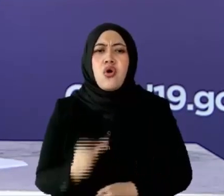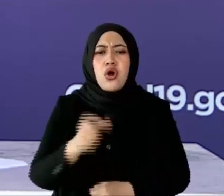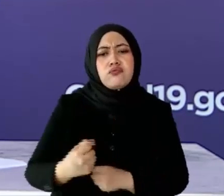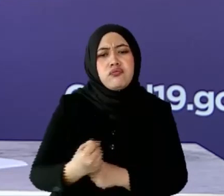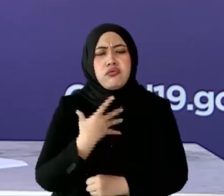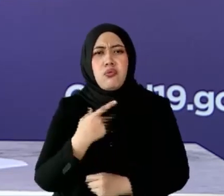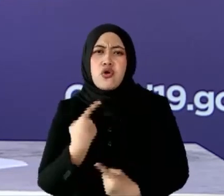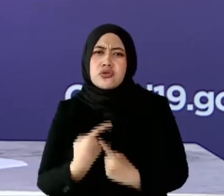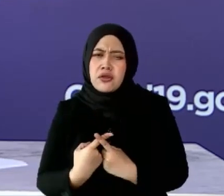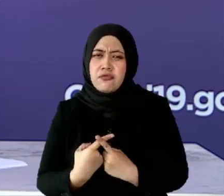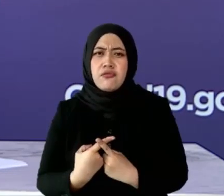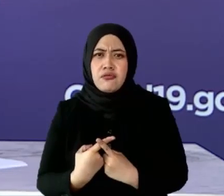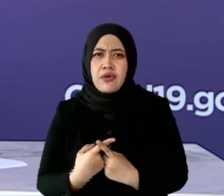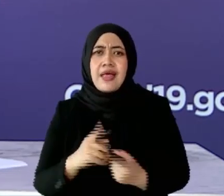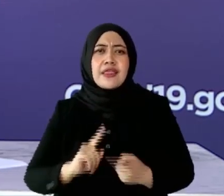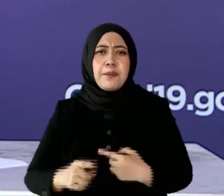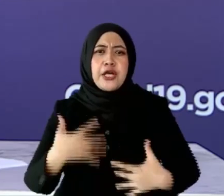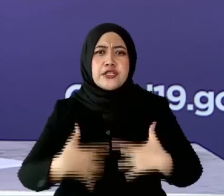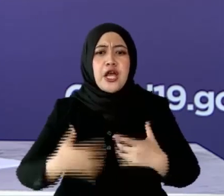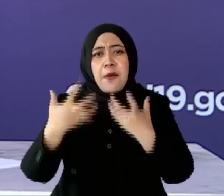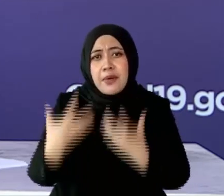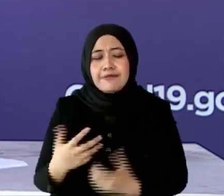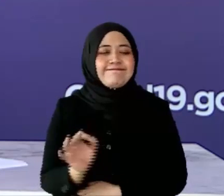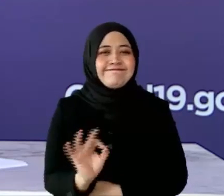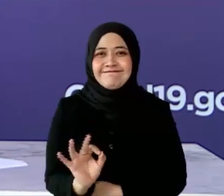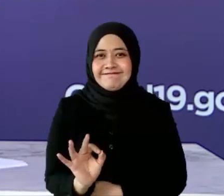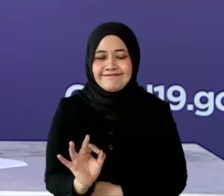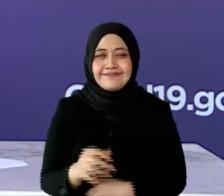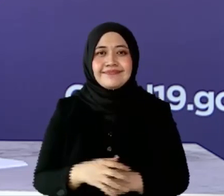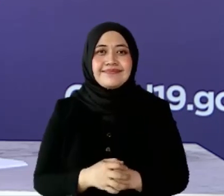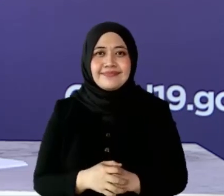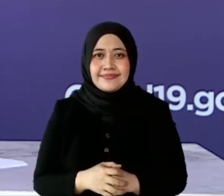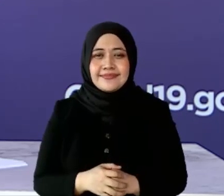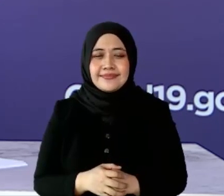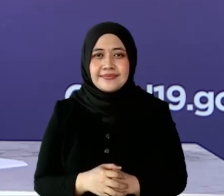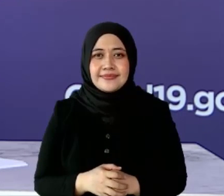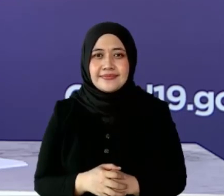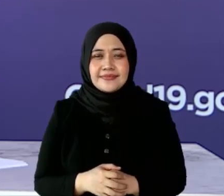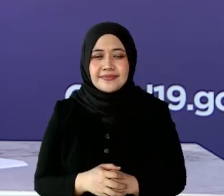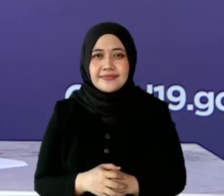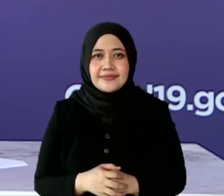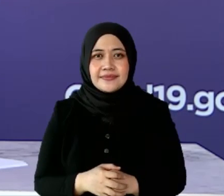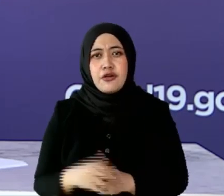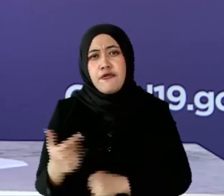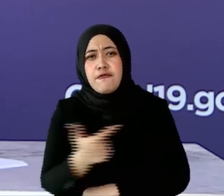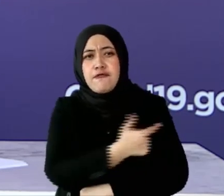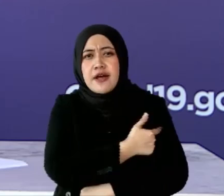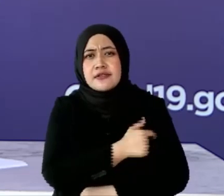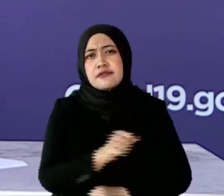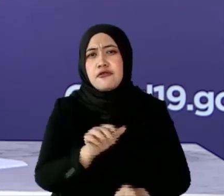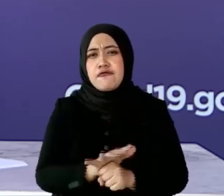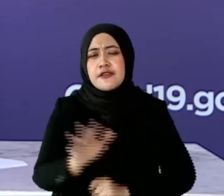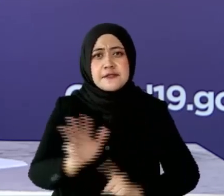tertular untuk tidak mengalami gejala yang buruk akibat terinfeksi. Vaksin